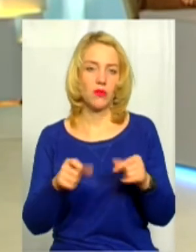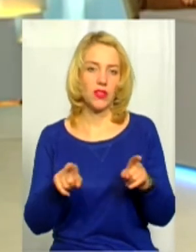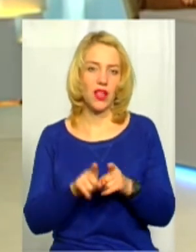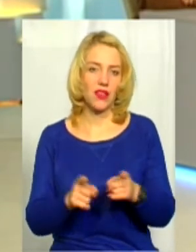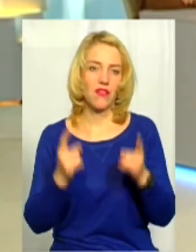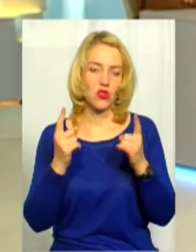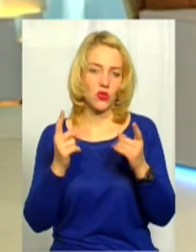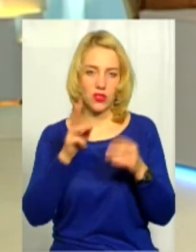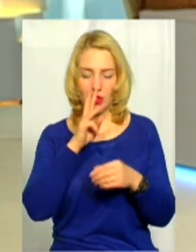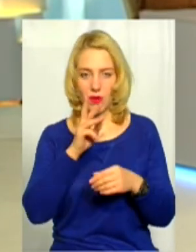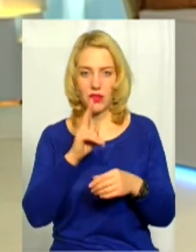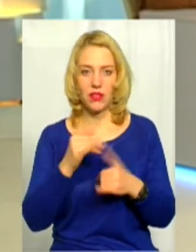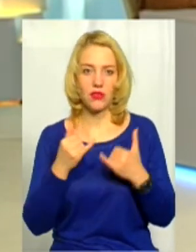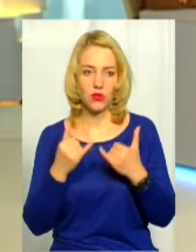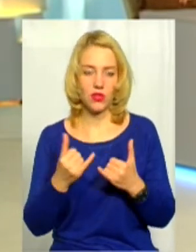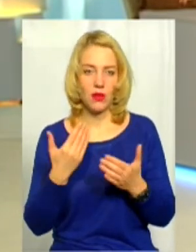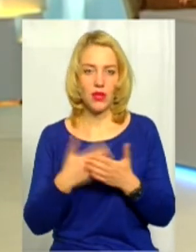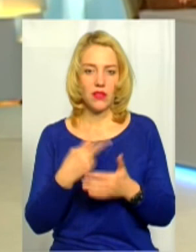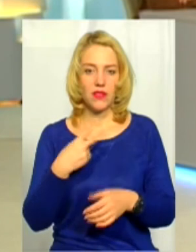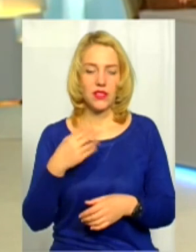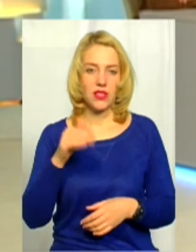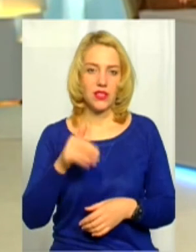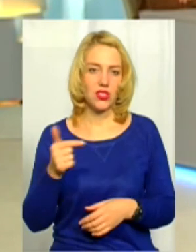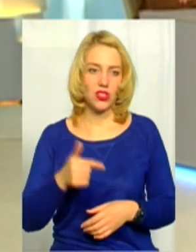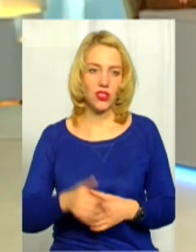які їм сьогодні обіцяють, там біля 20 тисяч гривень?